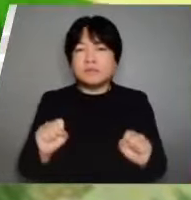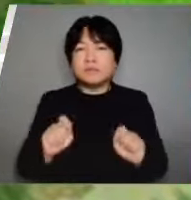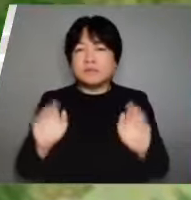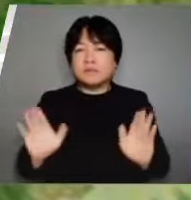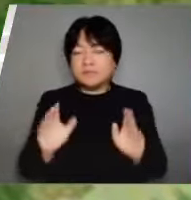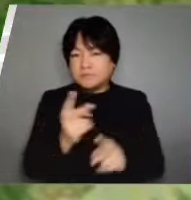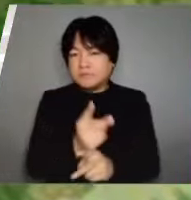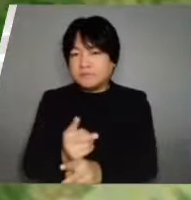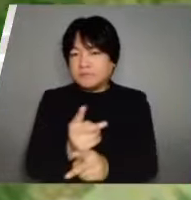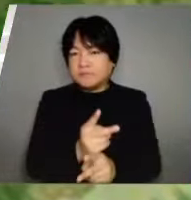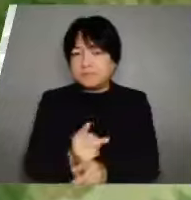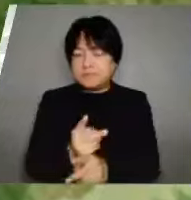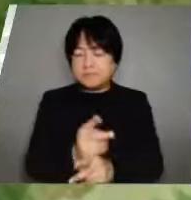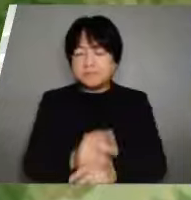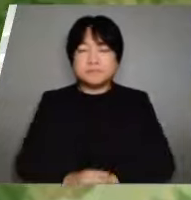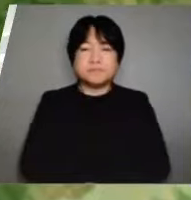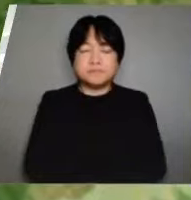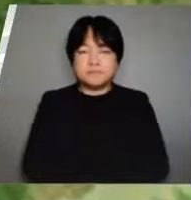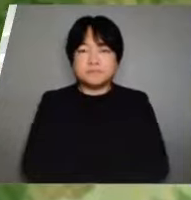meron po kayong lakad.